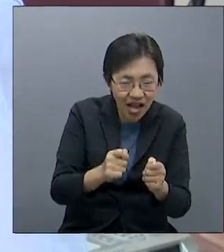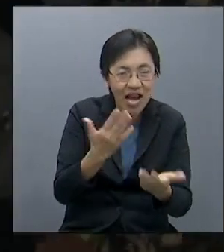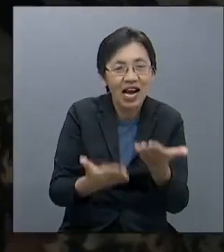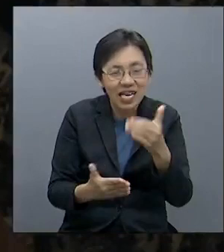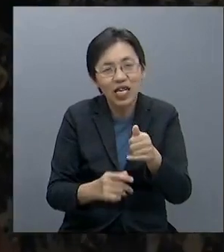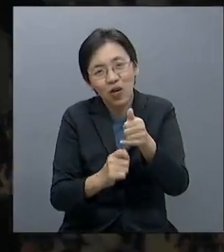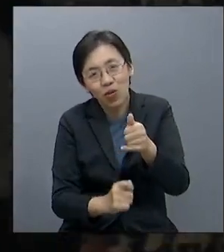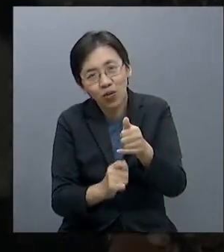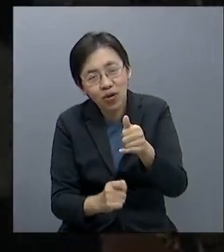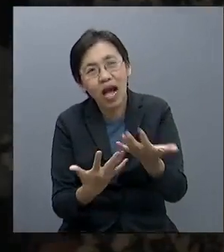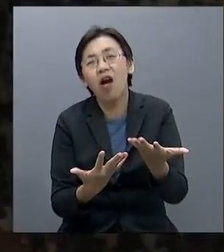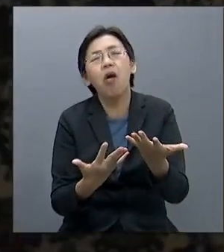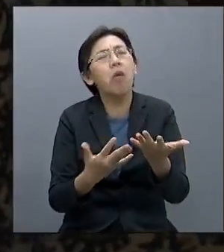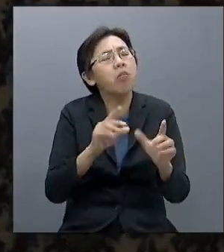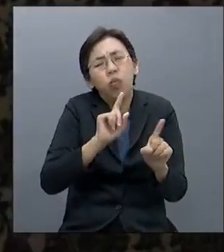ง